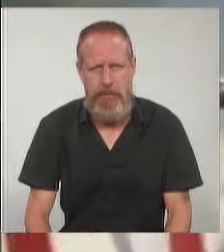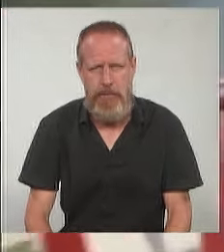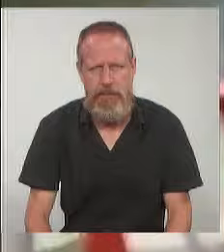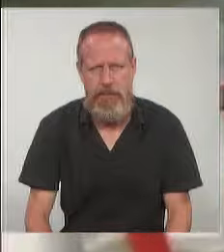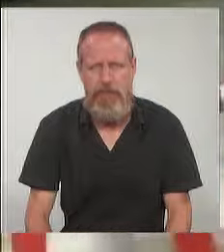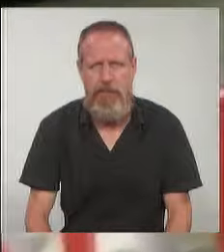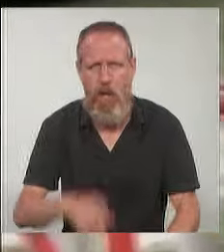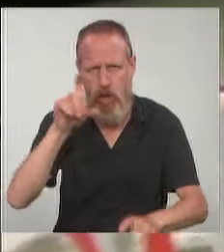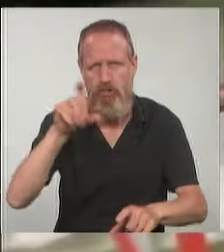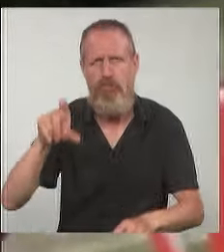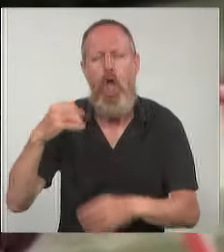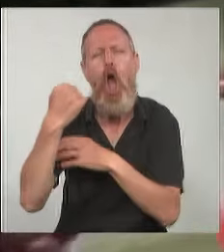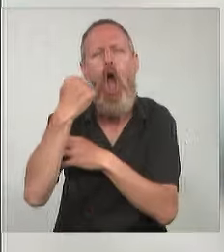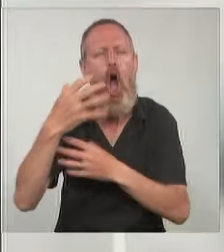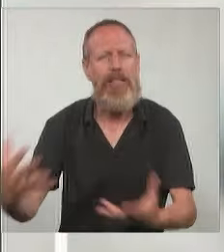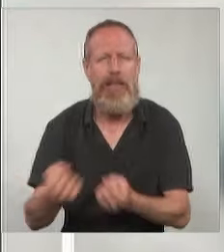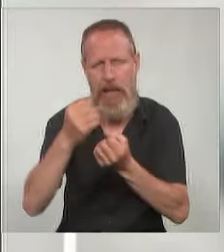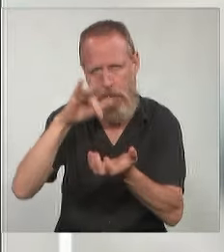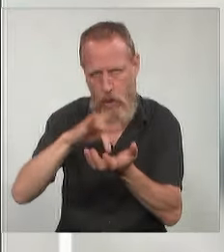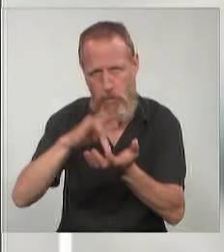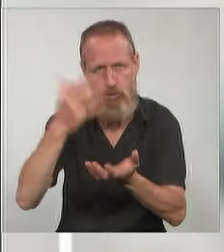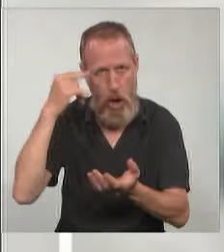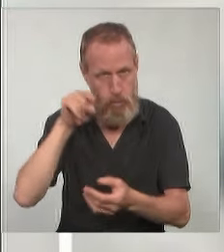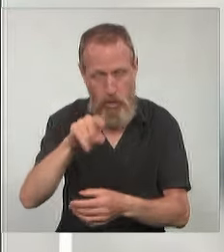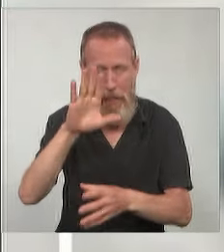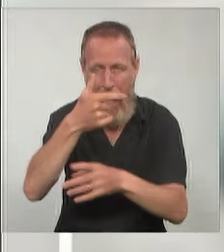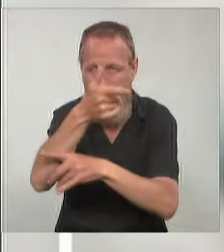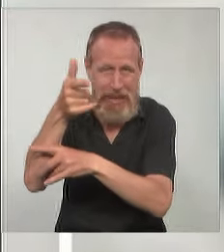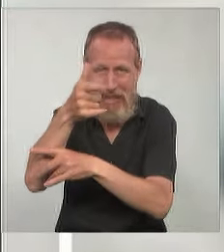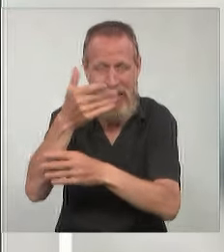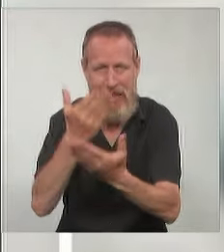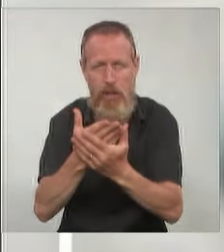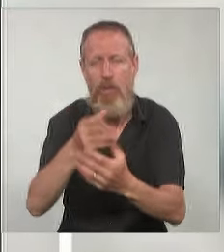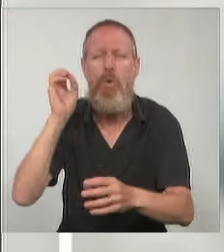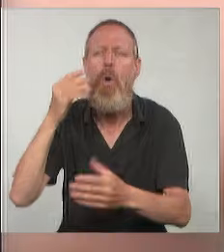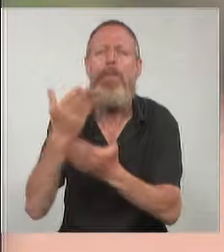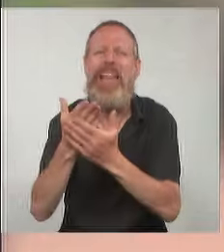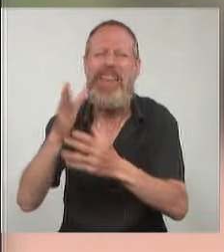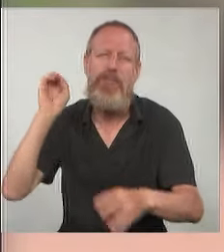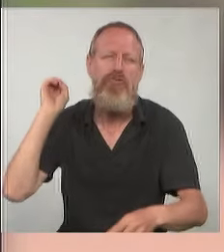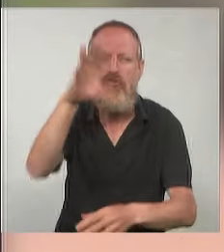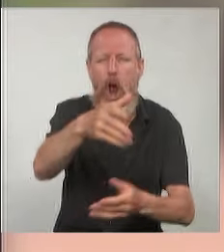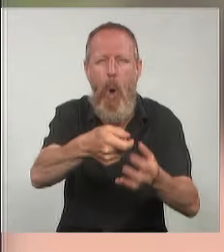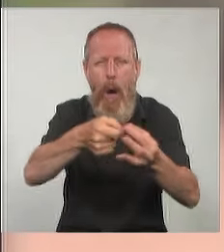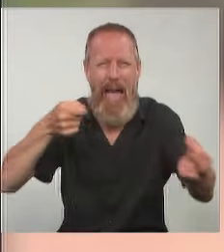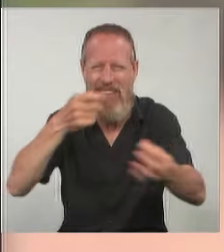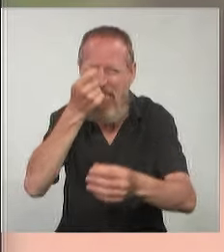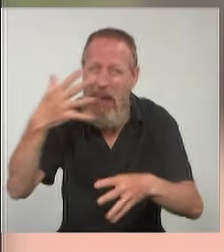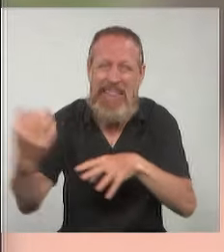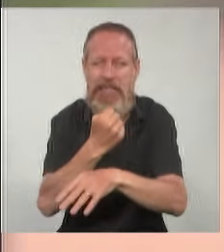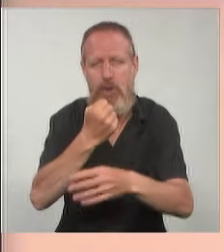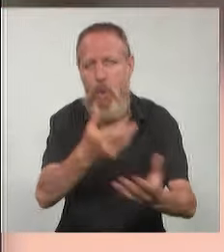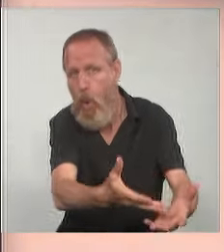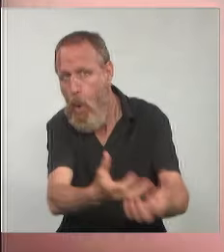אנשי כוחות ההצלה ומקומיים שהיו שם וגם תיעדו אותם מספרים שהשליחו חבל וכמעט הצליחו לחלץ אותם, אבל התנאים